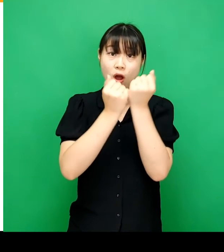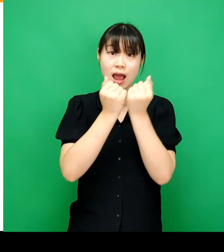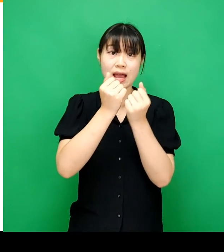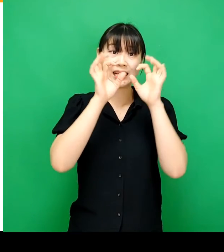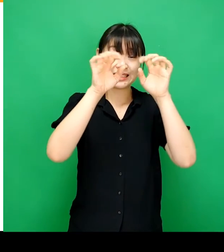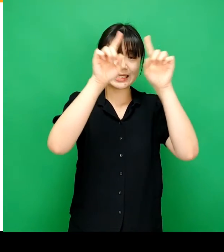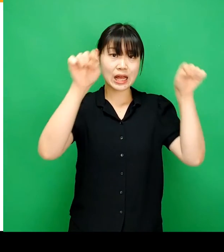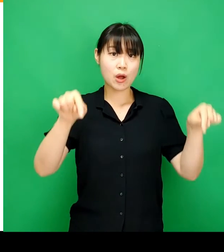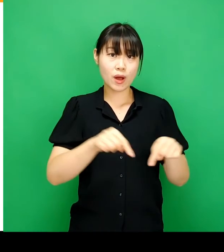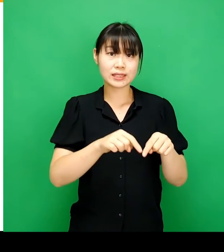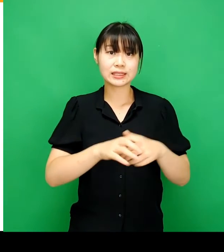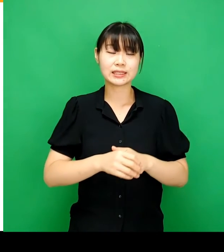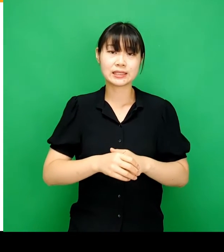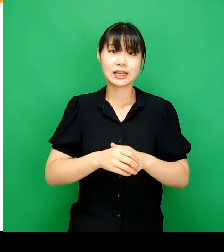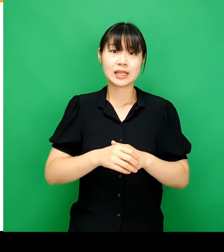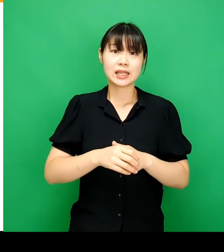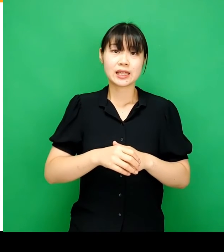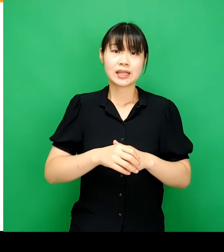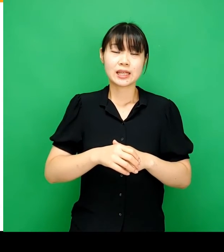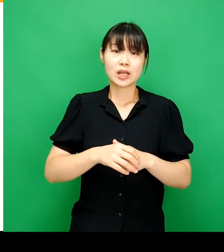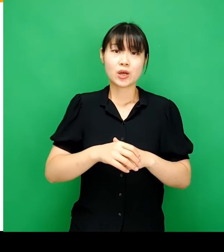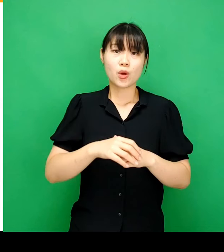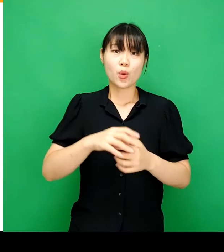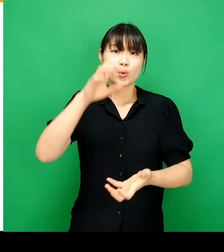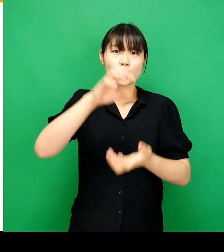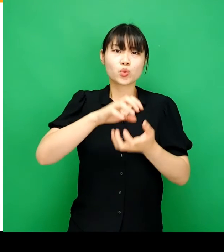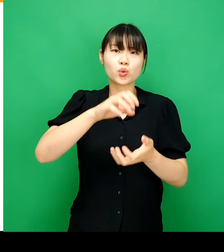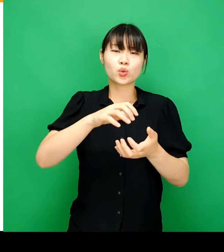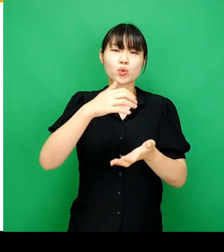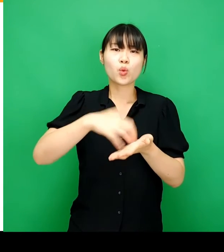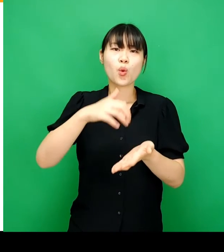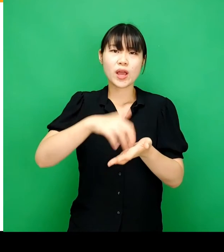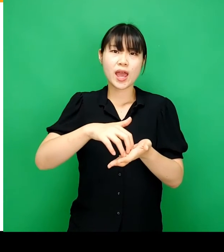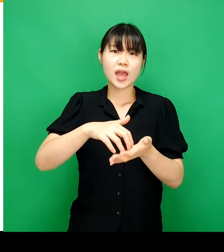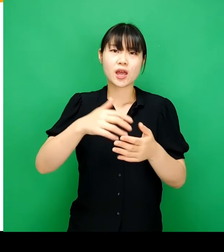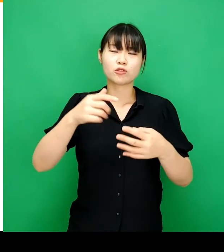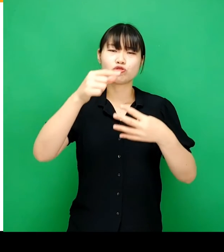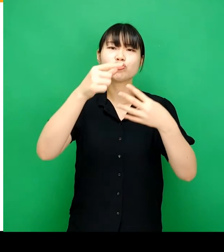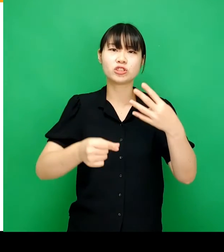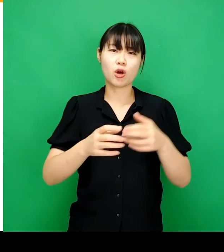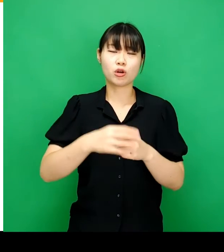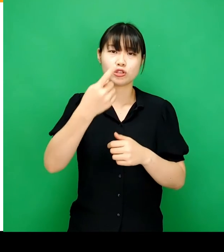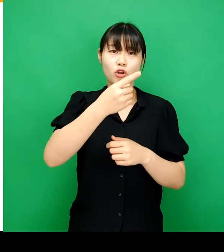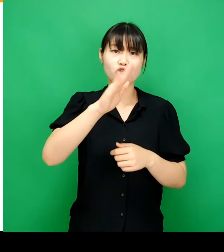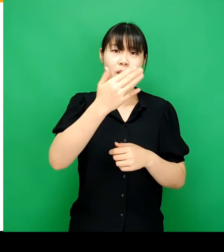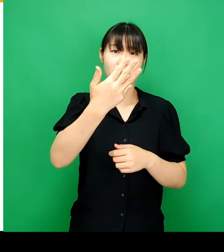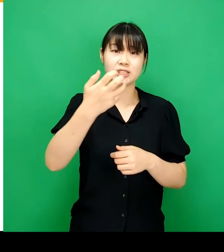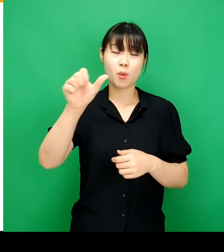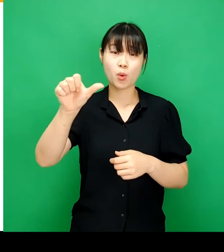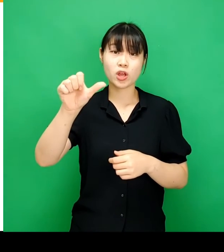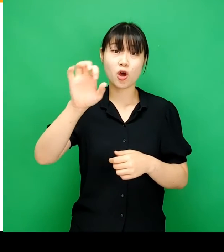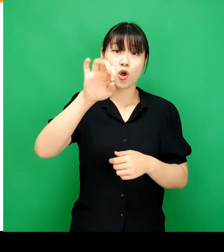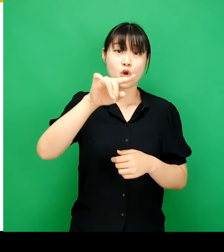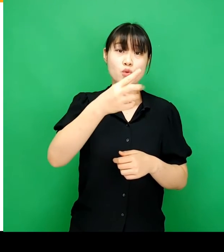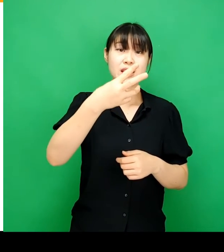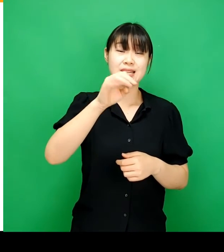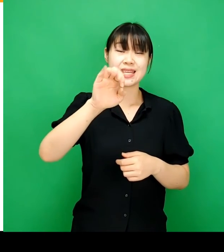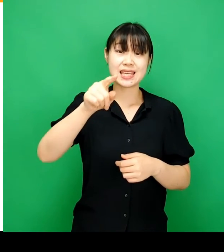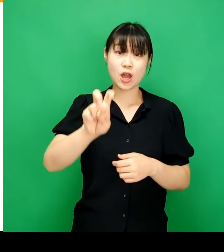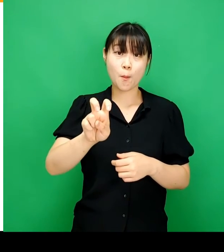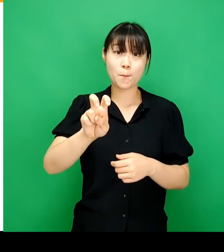지금까지 설명한 이런 시각화 요소들은 사실 한 통계학 연구에 기반한 순서입니다. 1985년